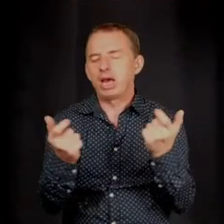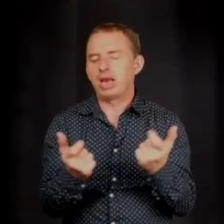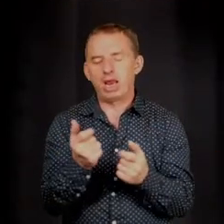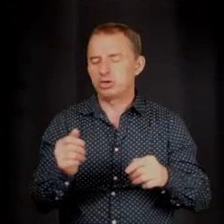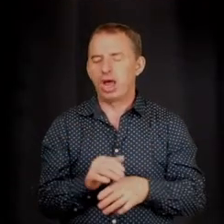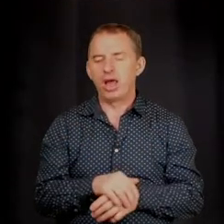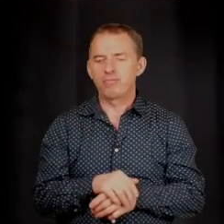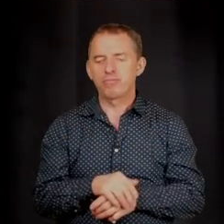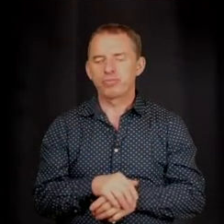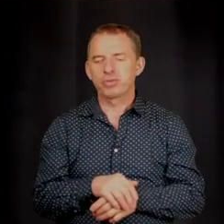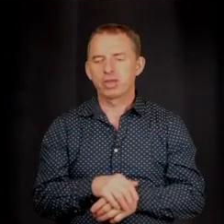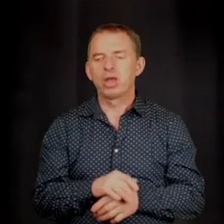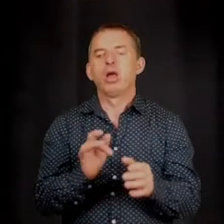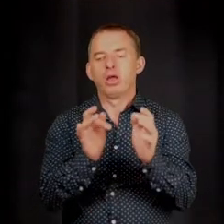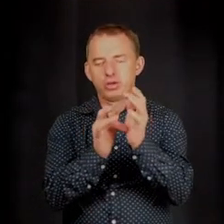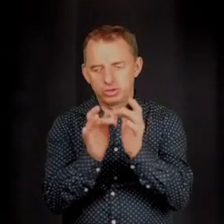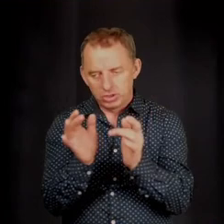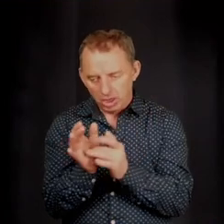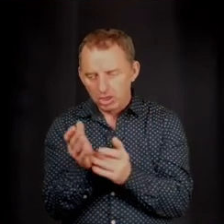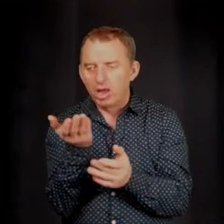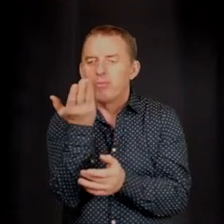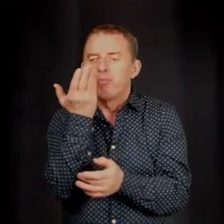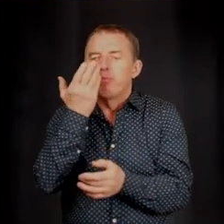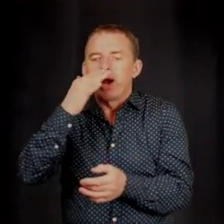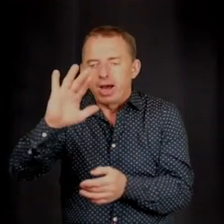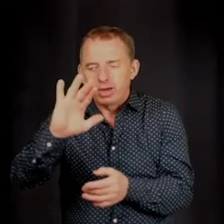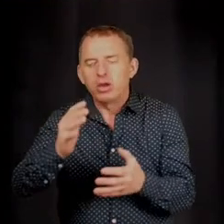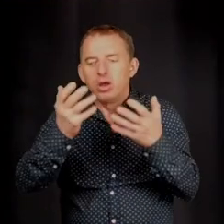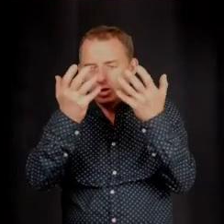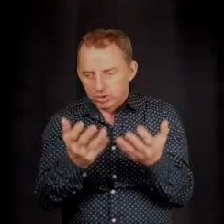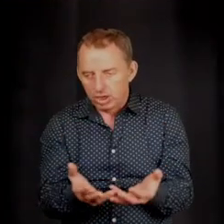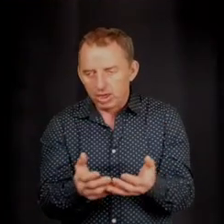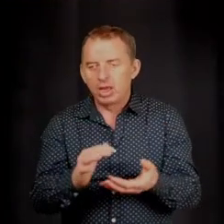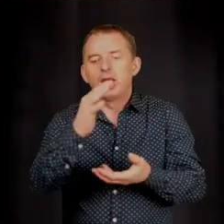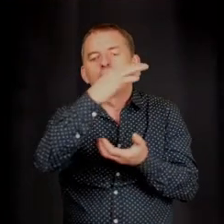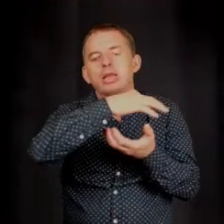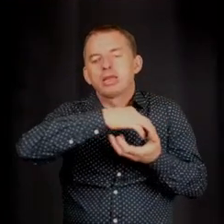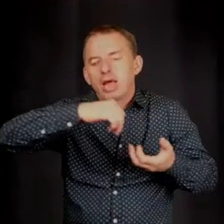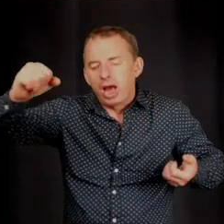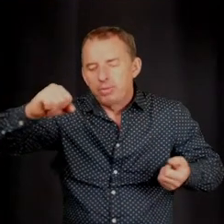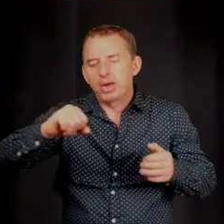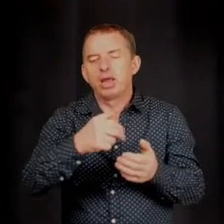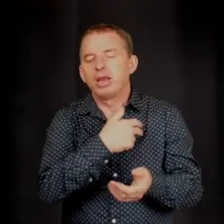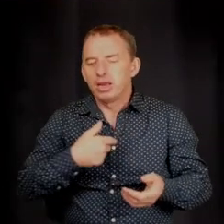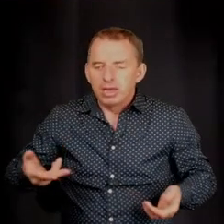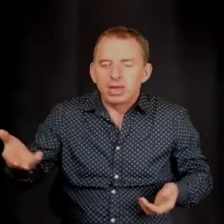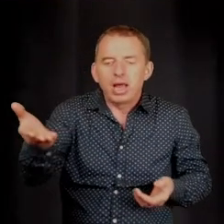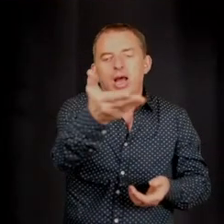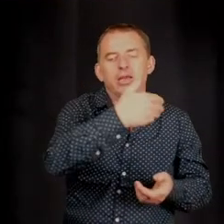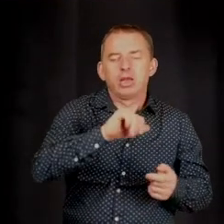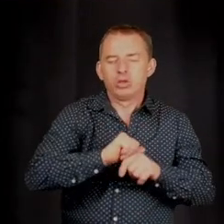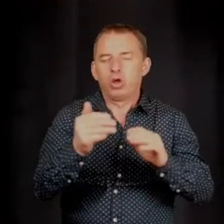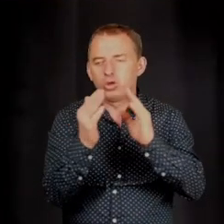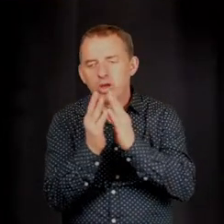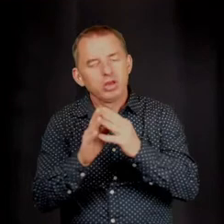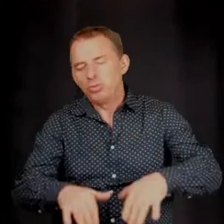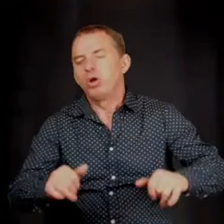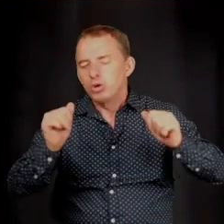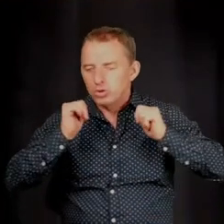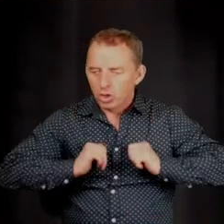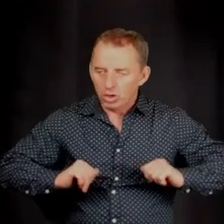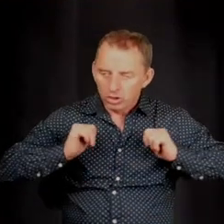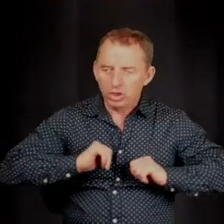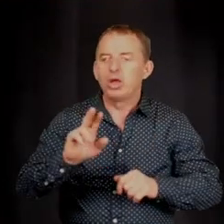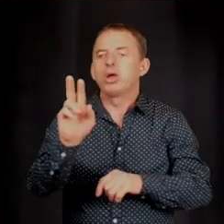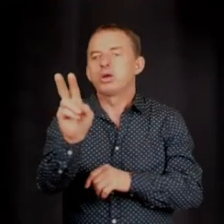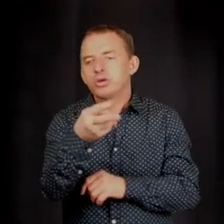to take us home. Jezus bardzo chce zabrać nas do domu. He can't wait to take us home. Nie może doczekać się,